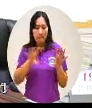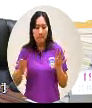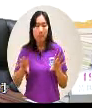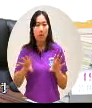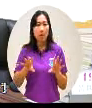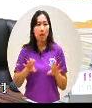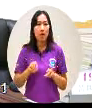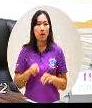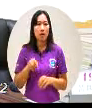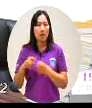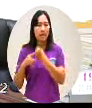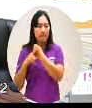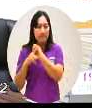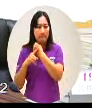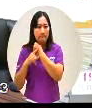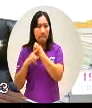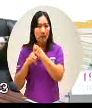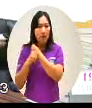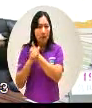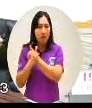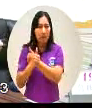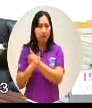一个项目吼，来个注意一下吼。